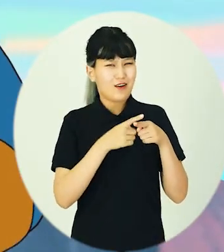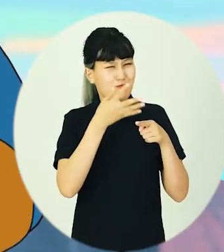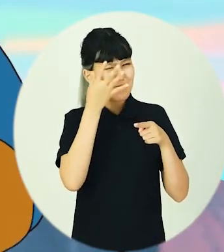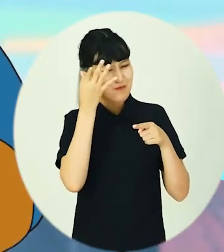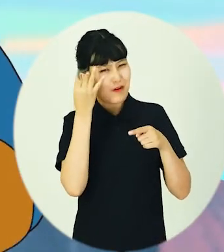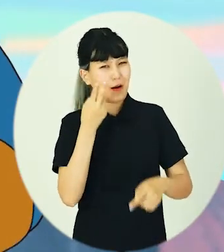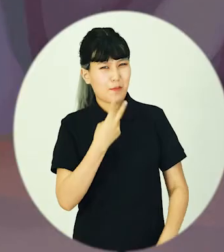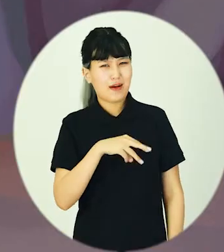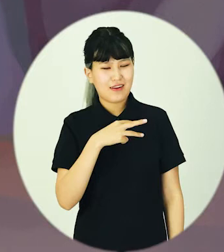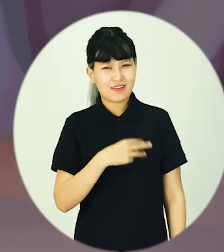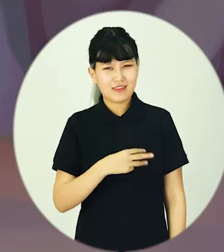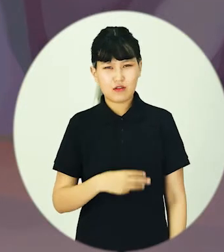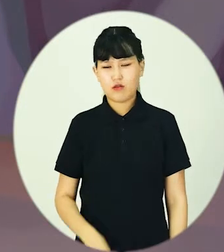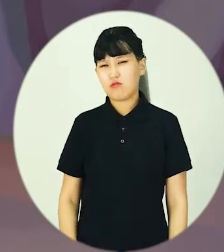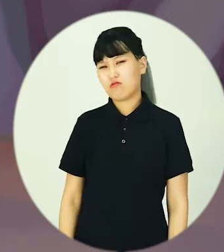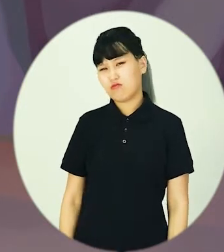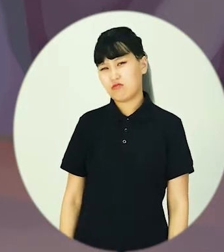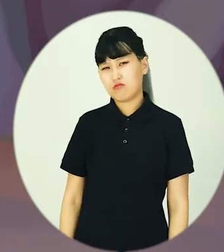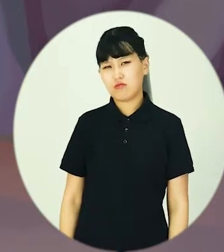Дахиад хэд хоног болох байх уу?